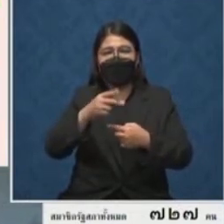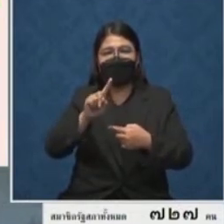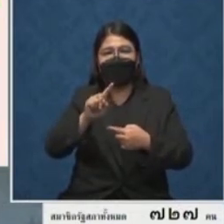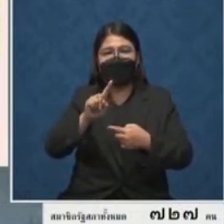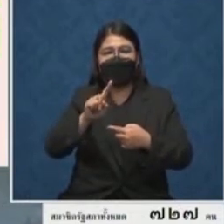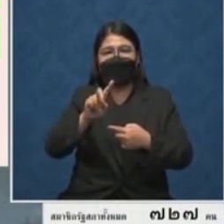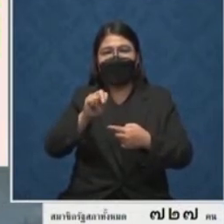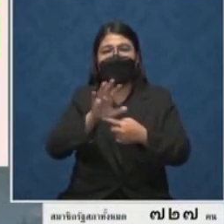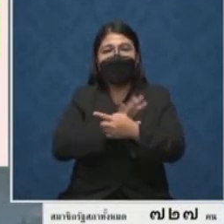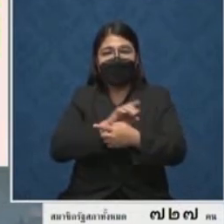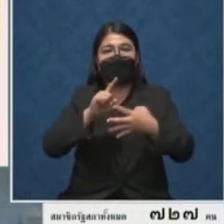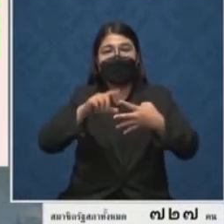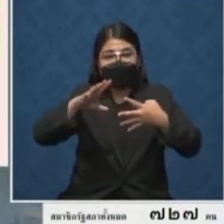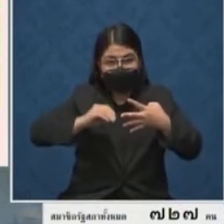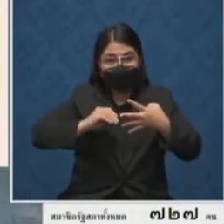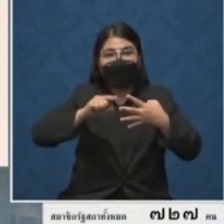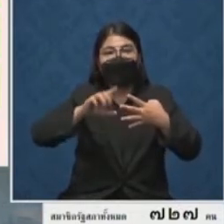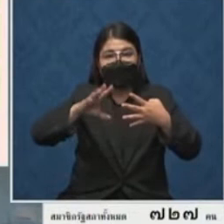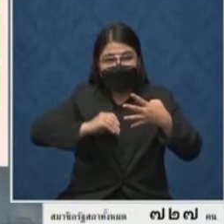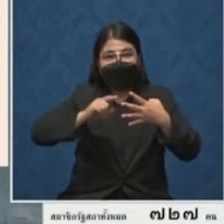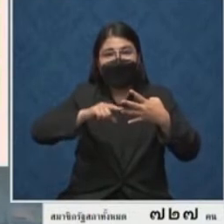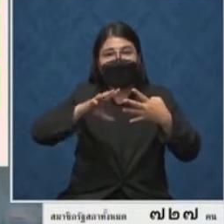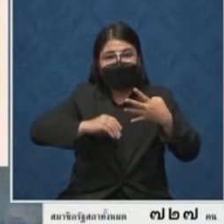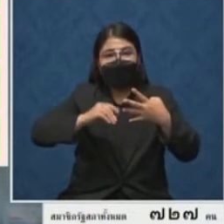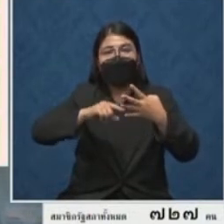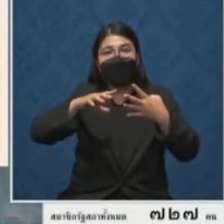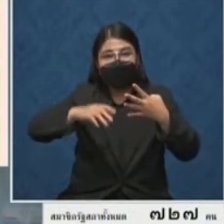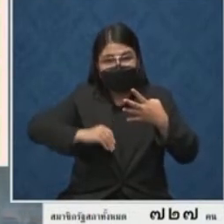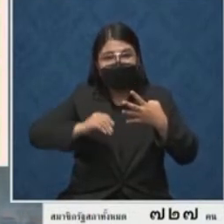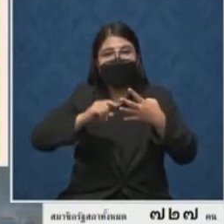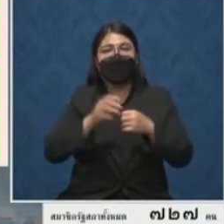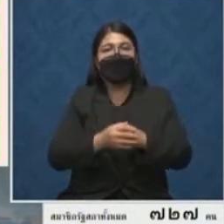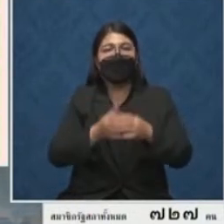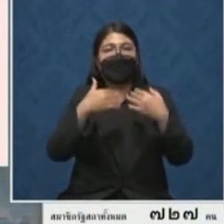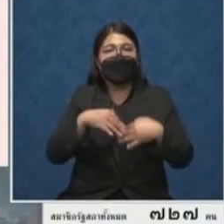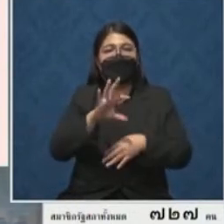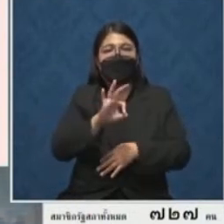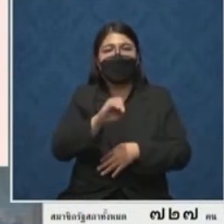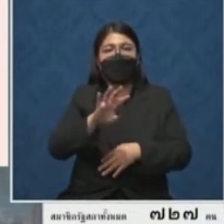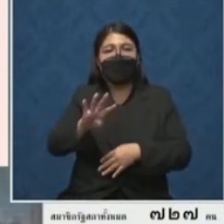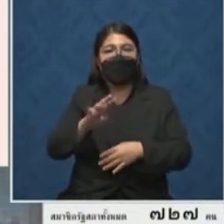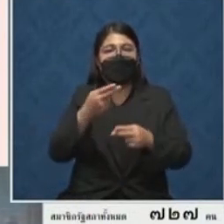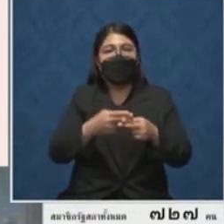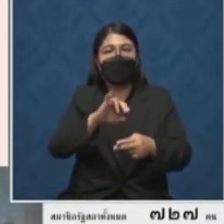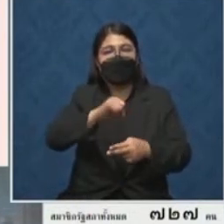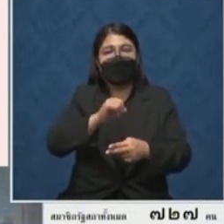การ3รับหลักการ4รับหลักการค่ะ 94นายจุรินทร์ลักษณะ